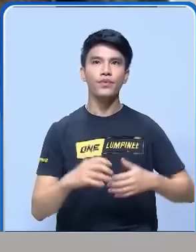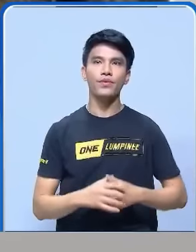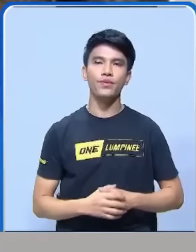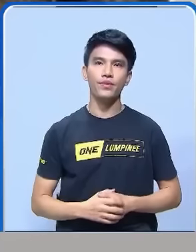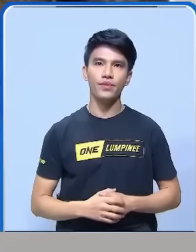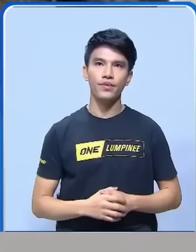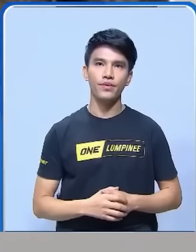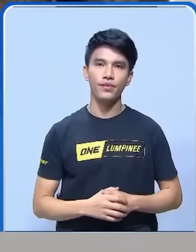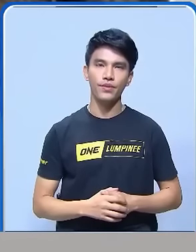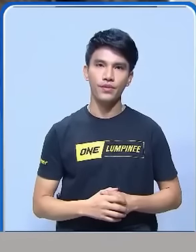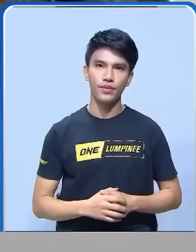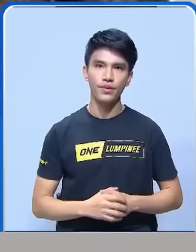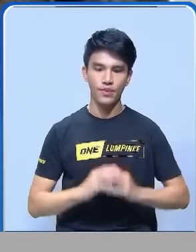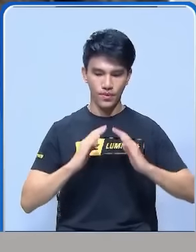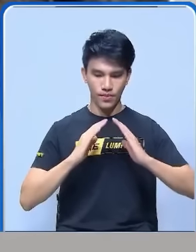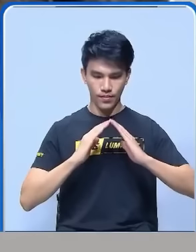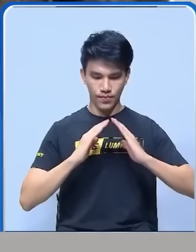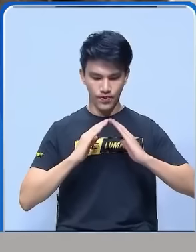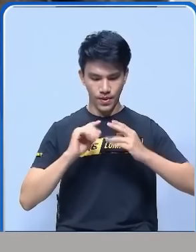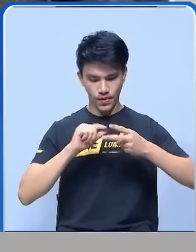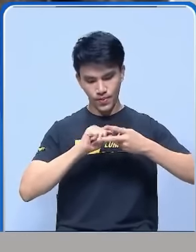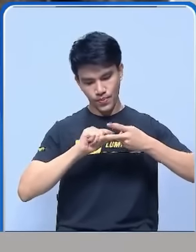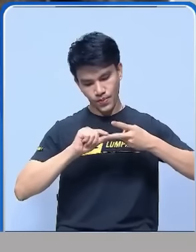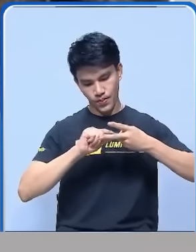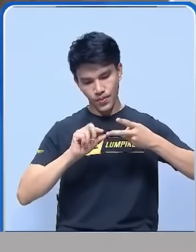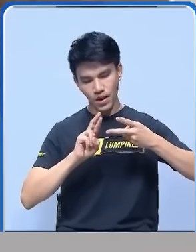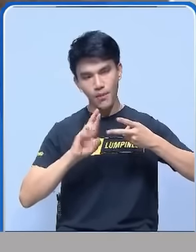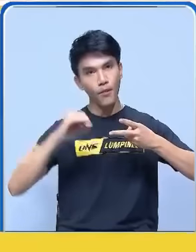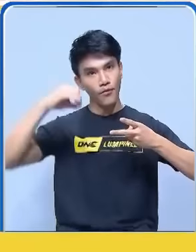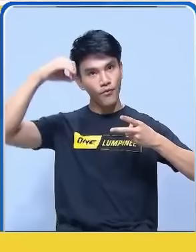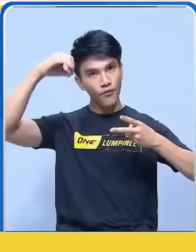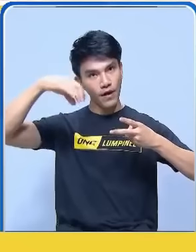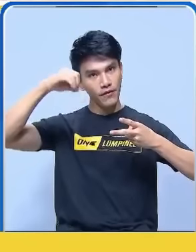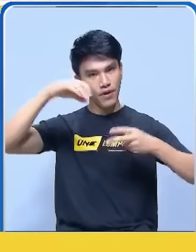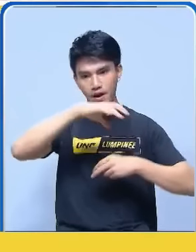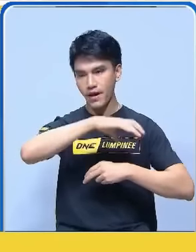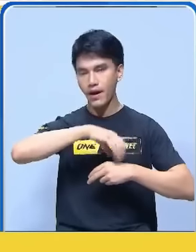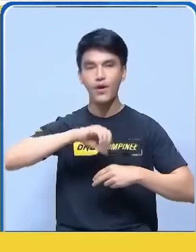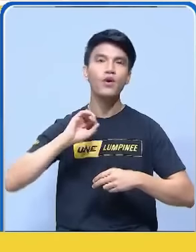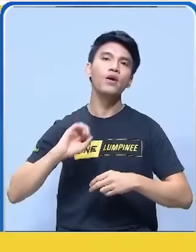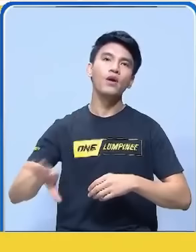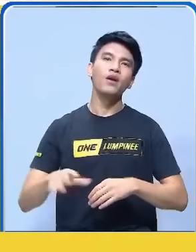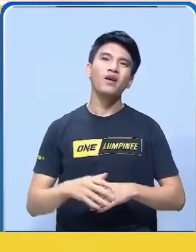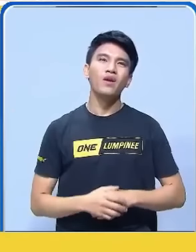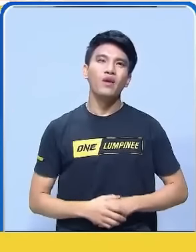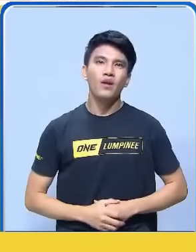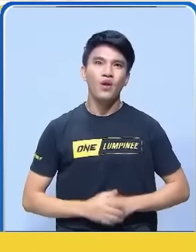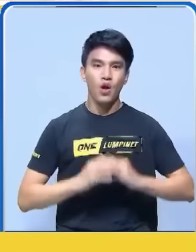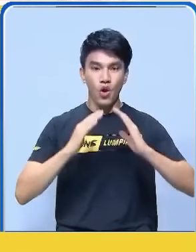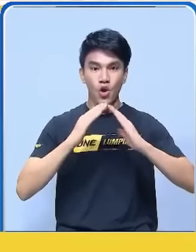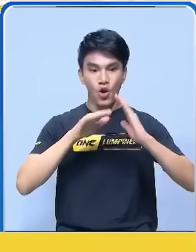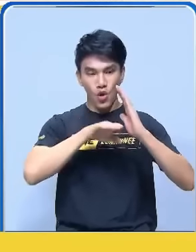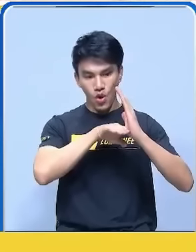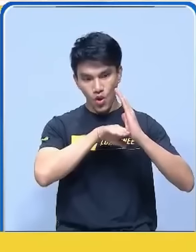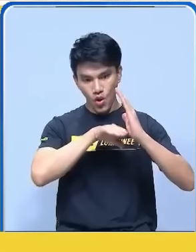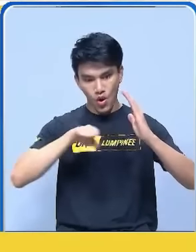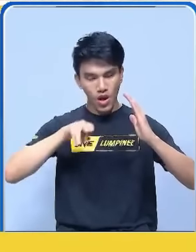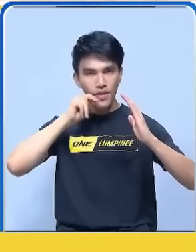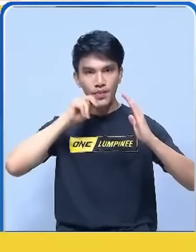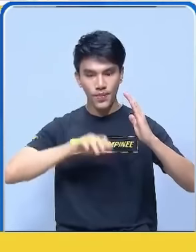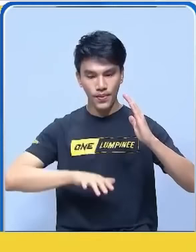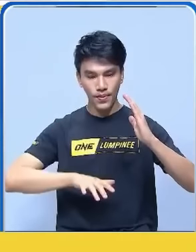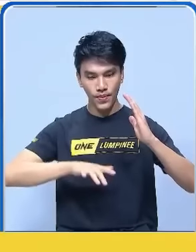ชั้นหนึ่งเนี่ยยังไงระบบไฟโดยเฉพาะระบบไฟที่อยู่ติดพื้นเนี่ยยังไงก็ต้องรื้อตรง ฝ้าเพดานชั้นหนึ่งเนี่ยที่น้ำไป